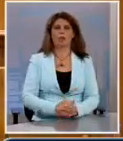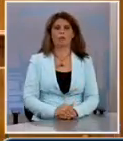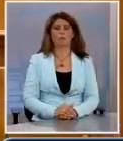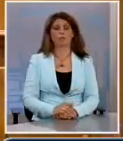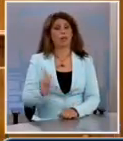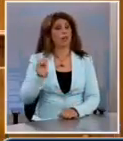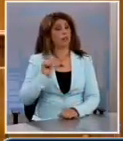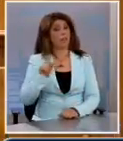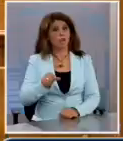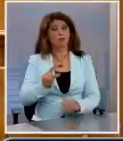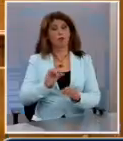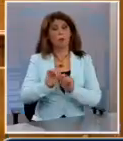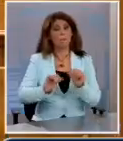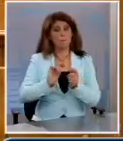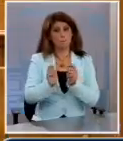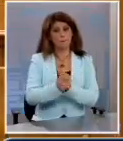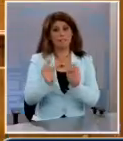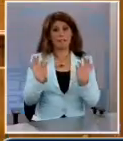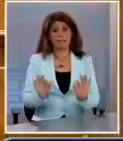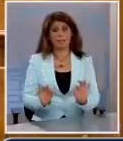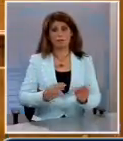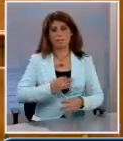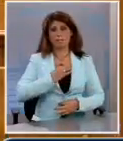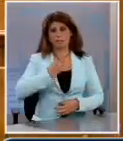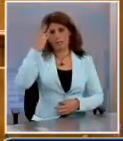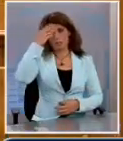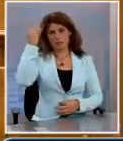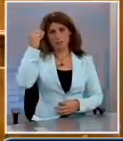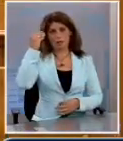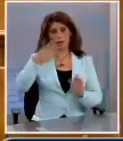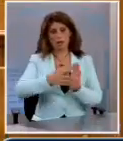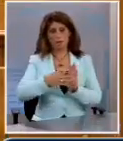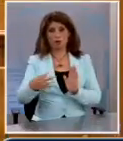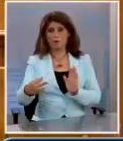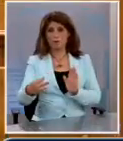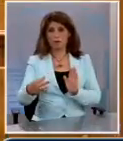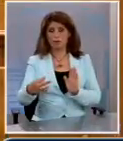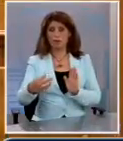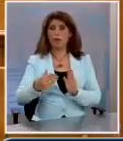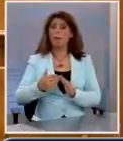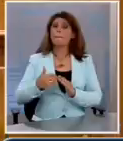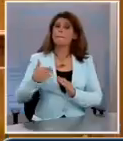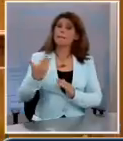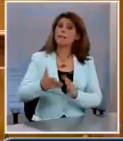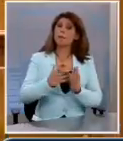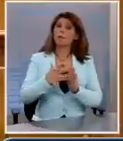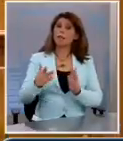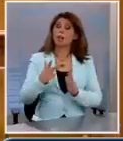συνιστά μεταρρύθμιση, κύριε Τσίπρα, να προσλαμβάνεται μετά από 18